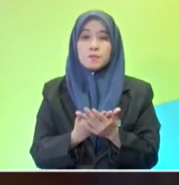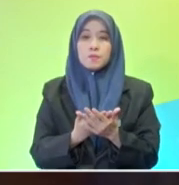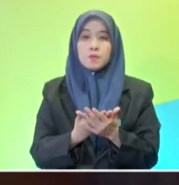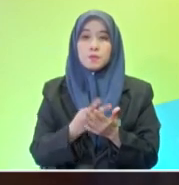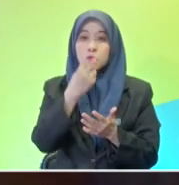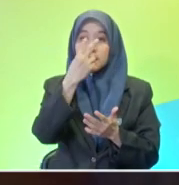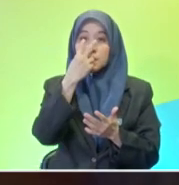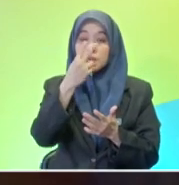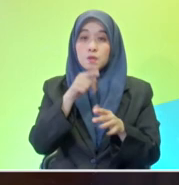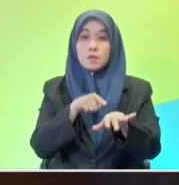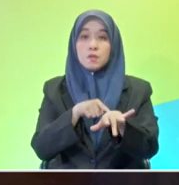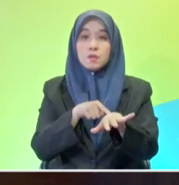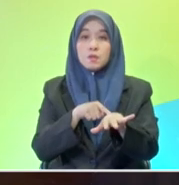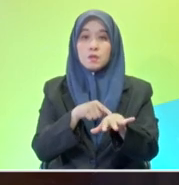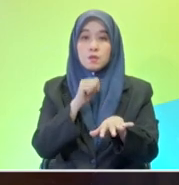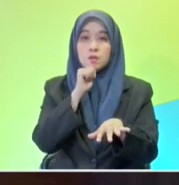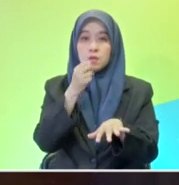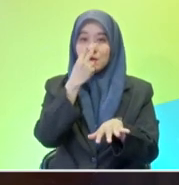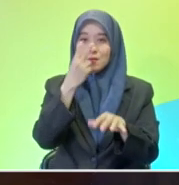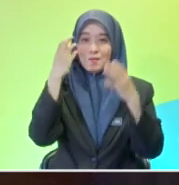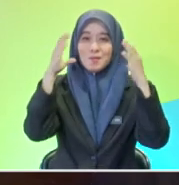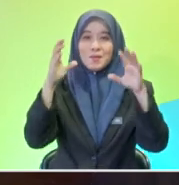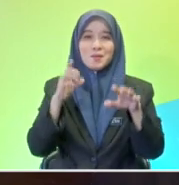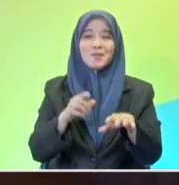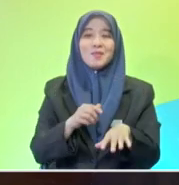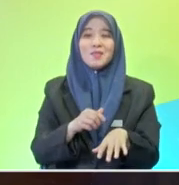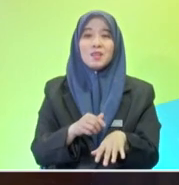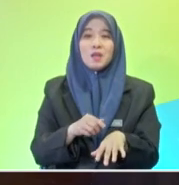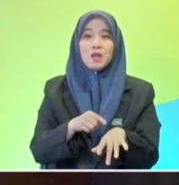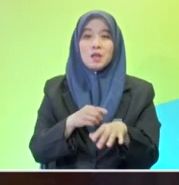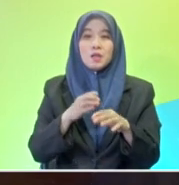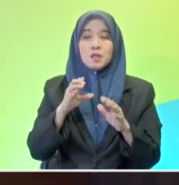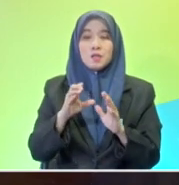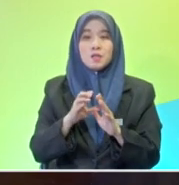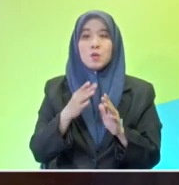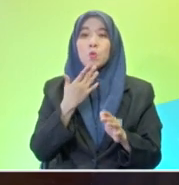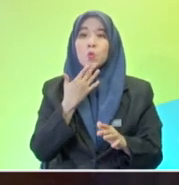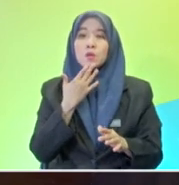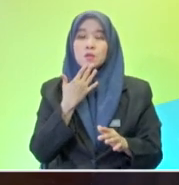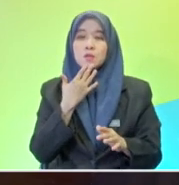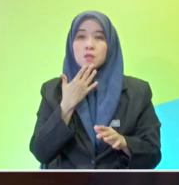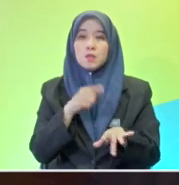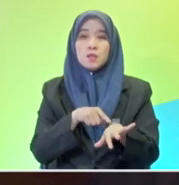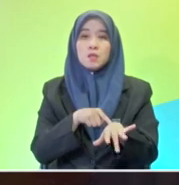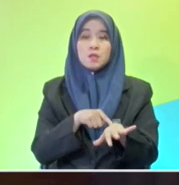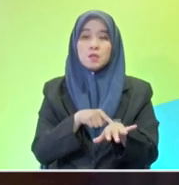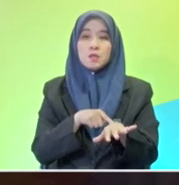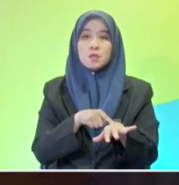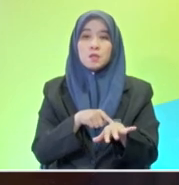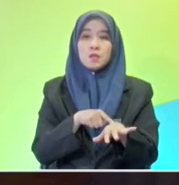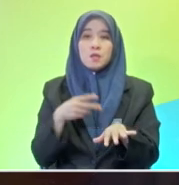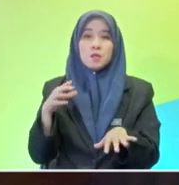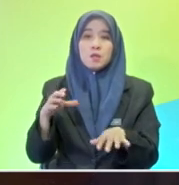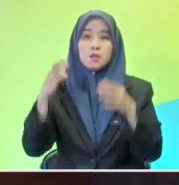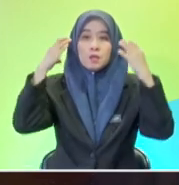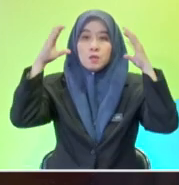daun kitaengokun bukan kita tengok daun yang pertama ciri warna Oke Cikgu pilih dua jari ni abang Kris ciri